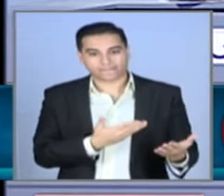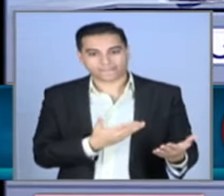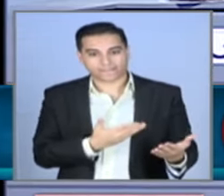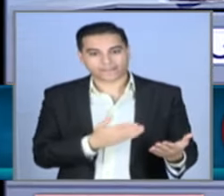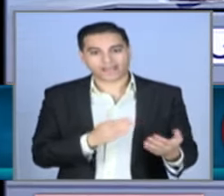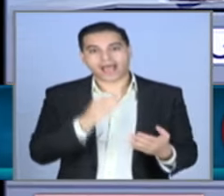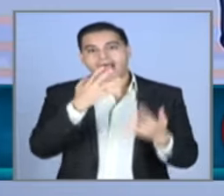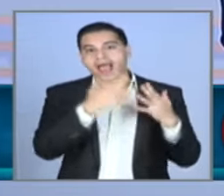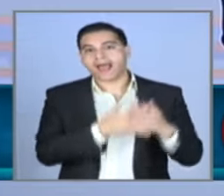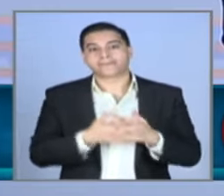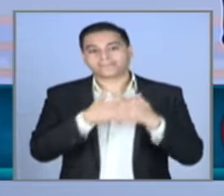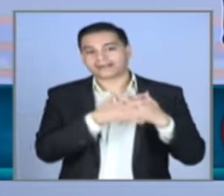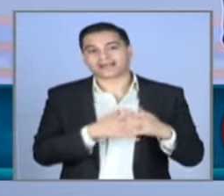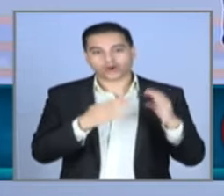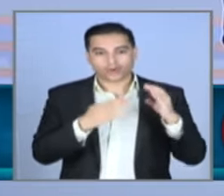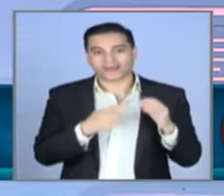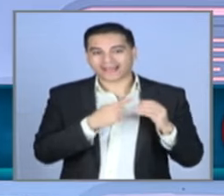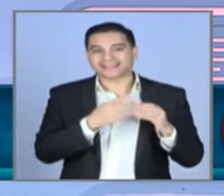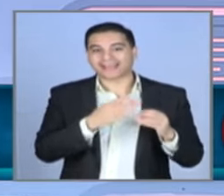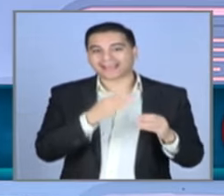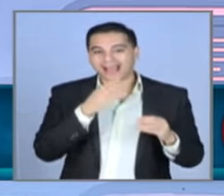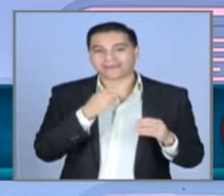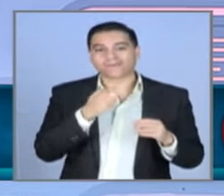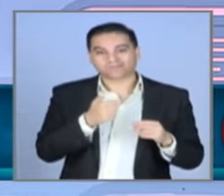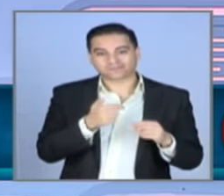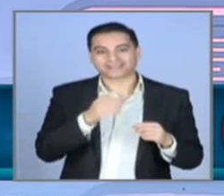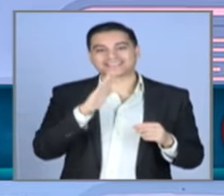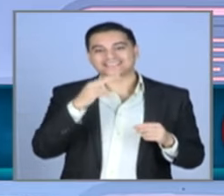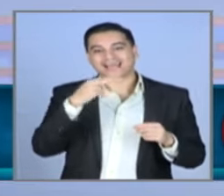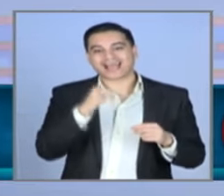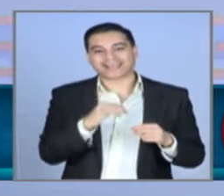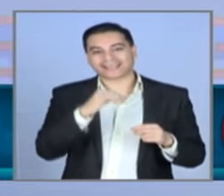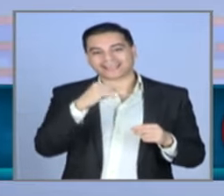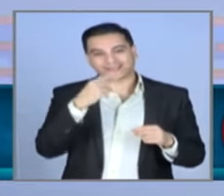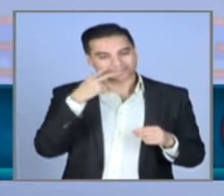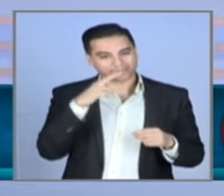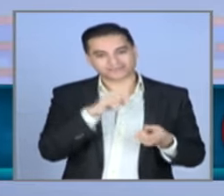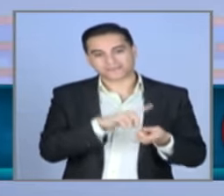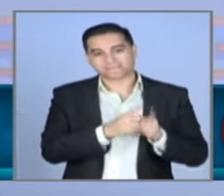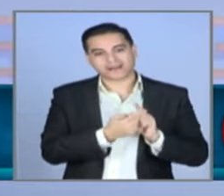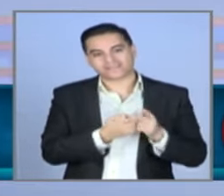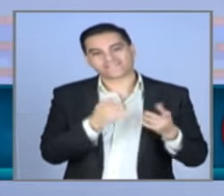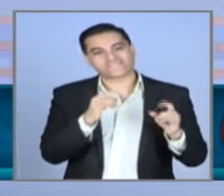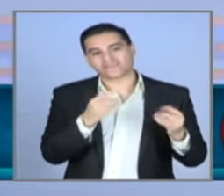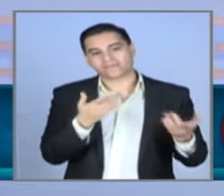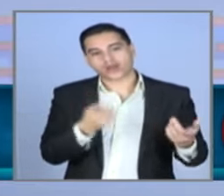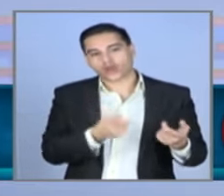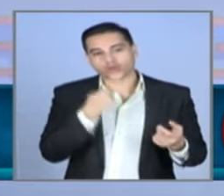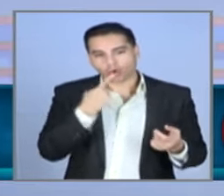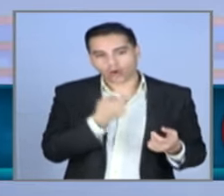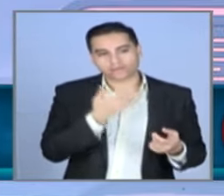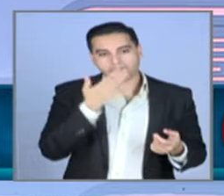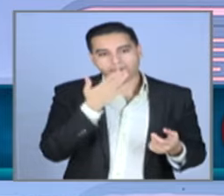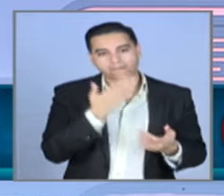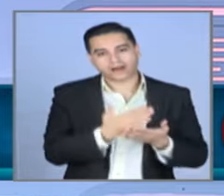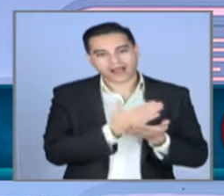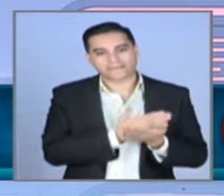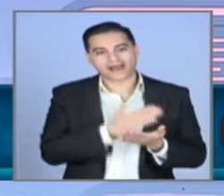أمريكا الجنوبية. كان عندك إجابة المرة دي. إيه؟ هو قال أمريكا. ما خلاص مفيش 50-50. قلت لباباك